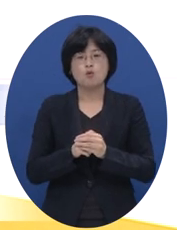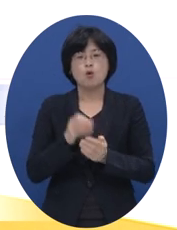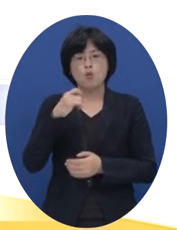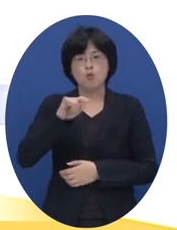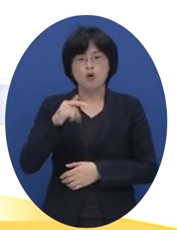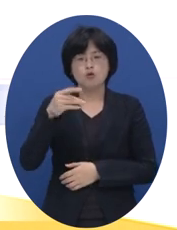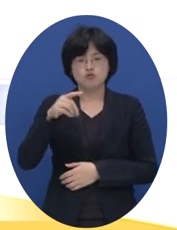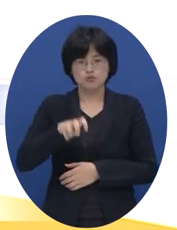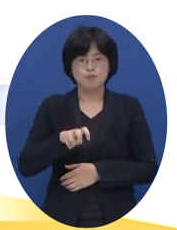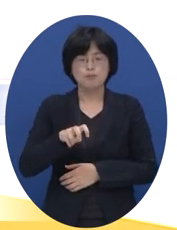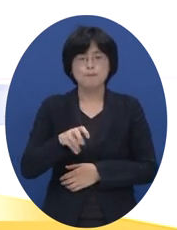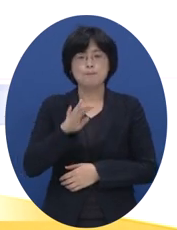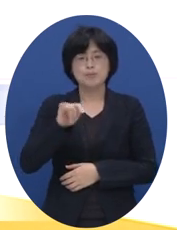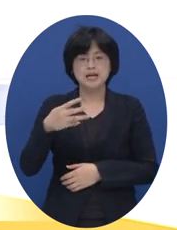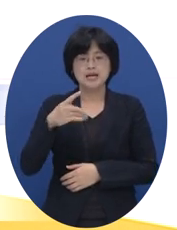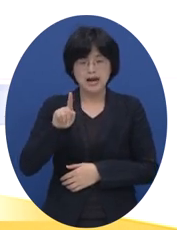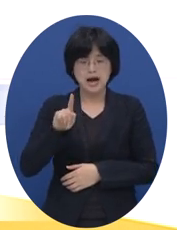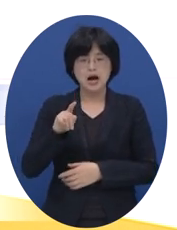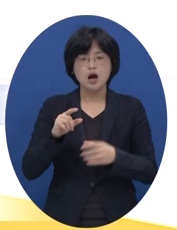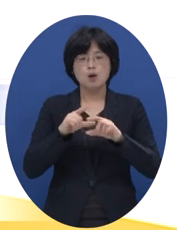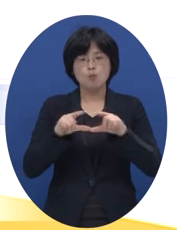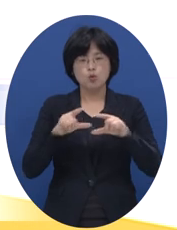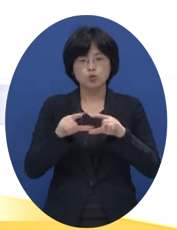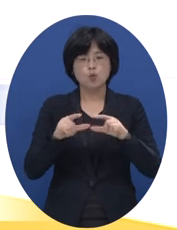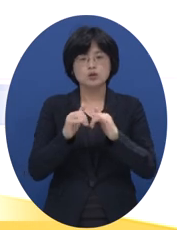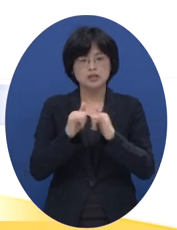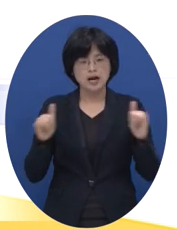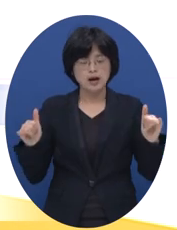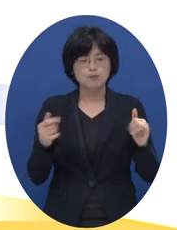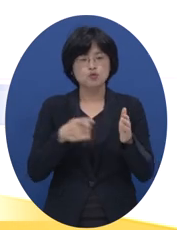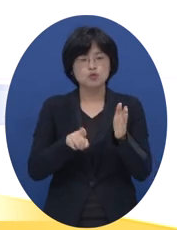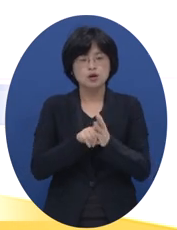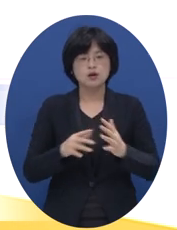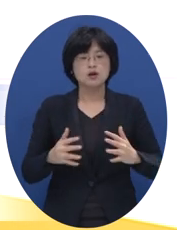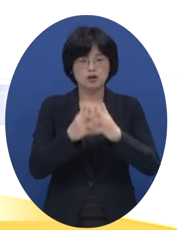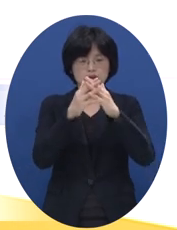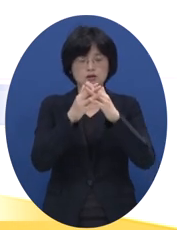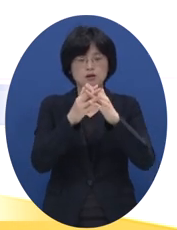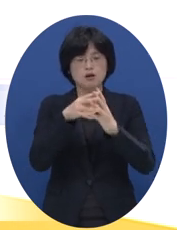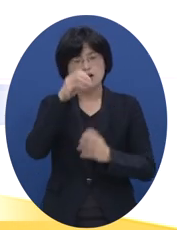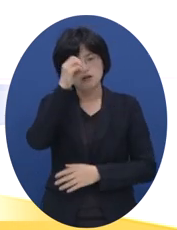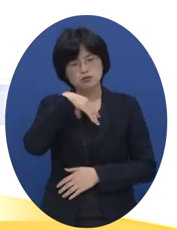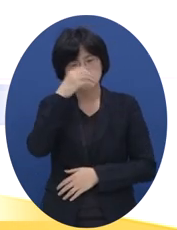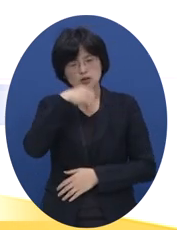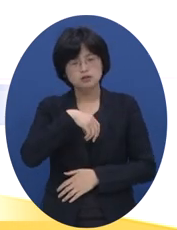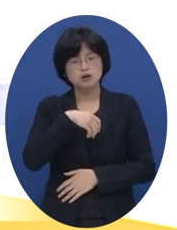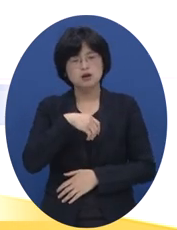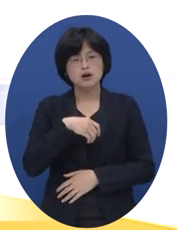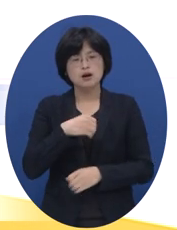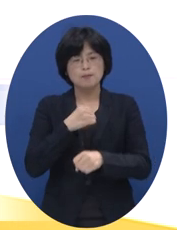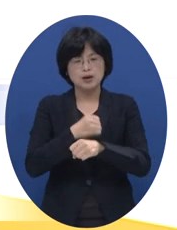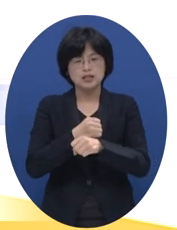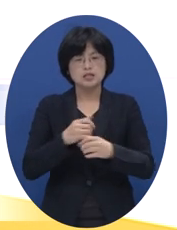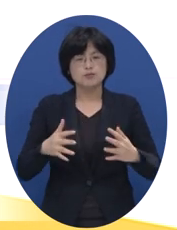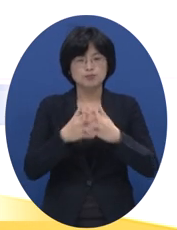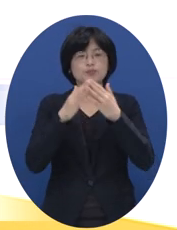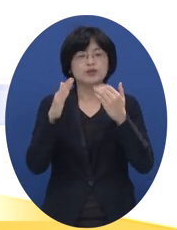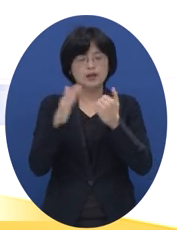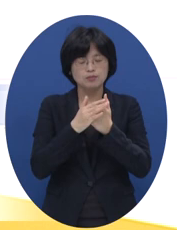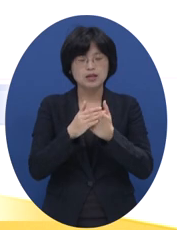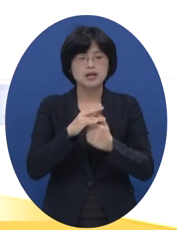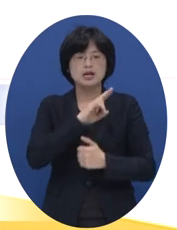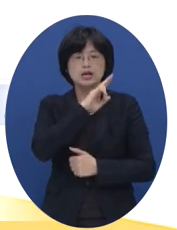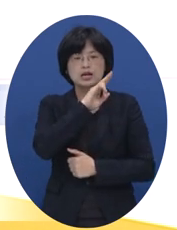주로 서민 들의 주거공간으로 부실 공사의 따른 섬이 주키 외가 가정 되기에 숲에 가